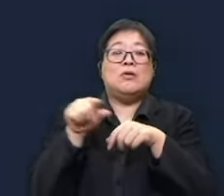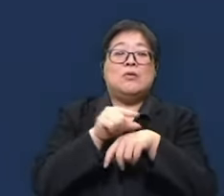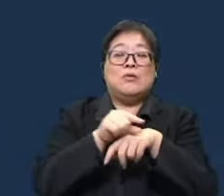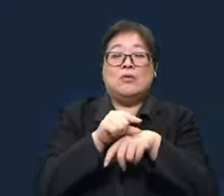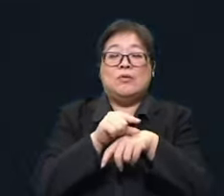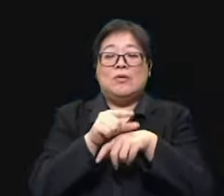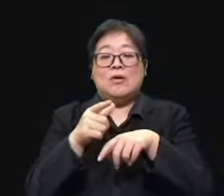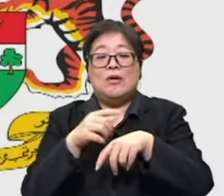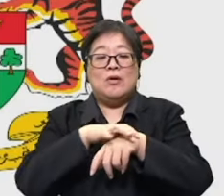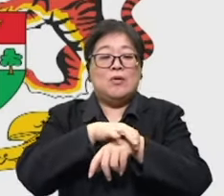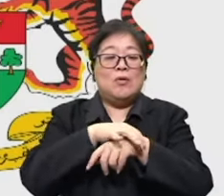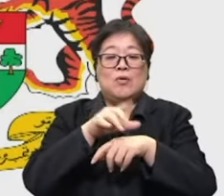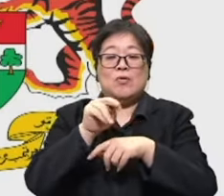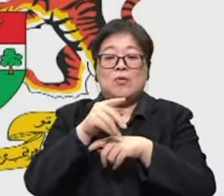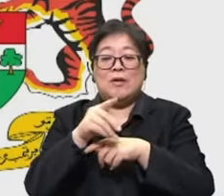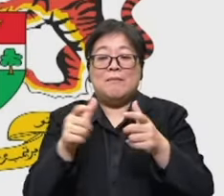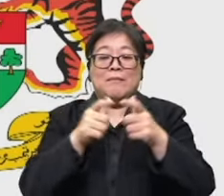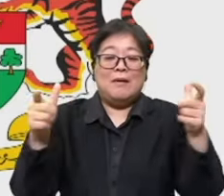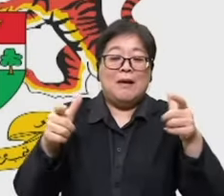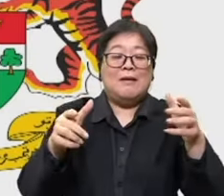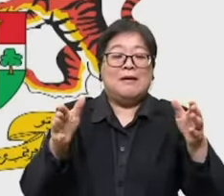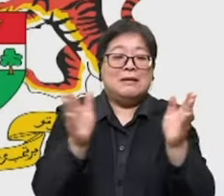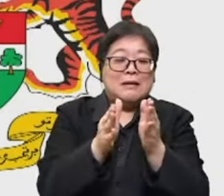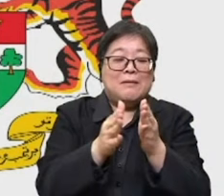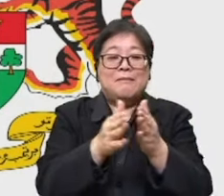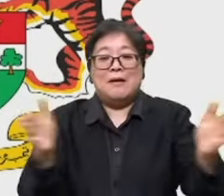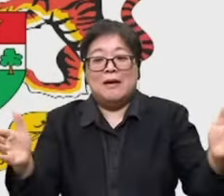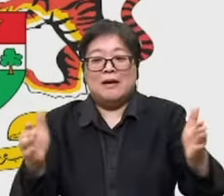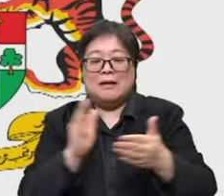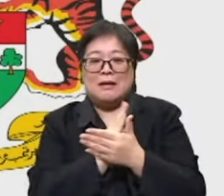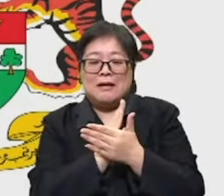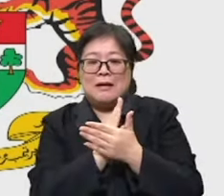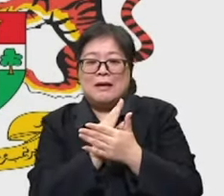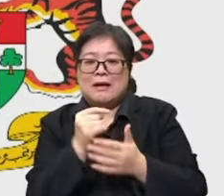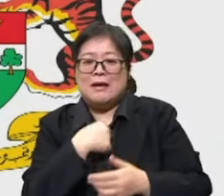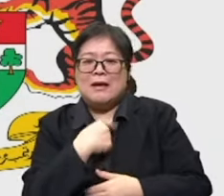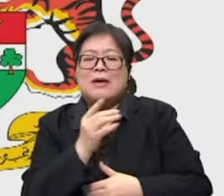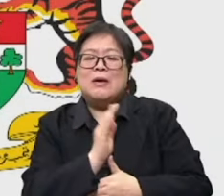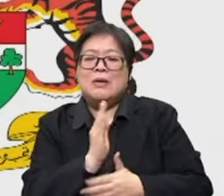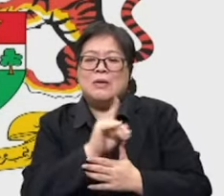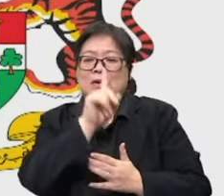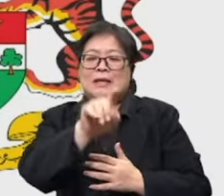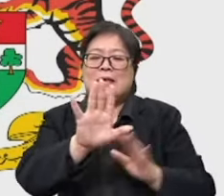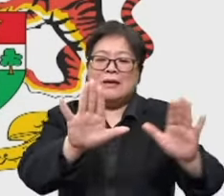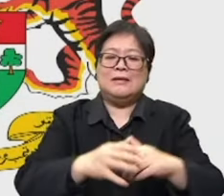putih besar, kecil, ada yang panjang. Ada musibah kah? Saya belum, saya ada kemuskilan. Terima